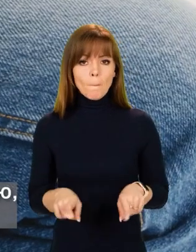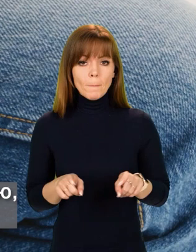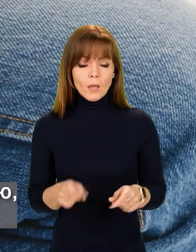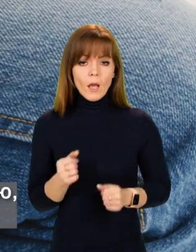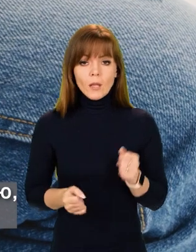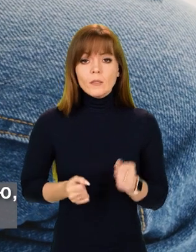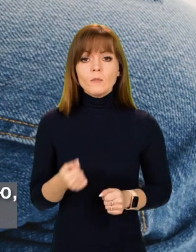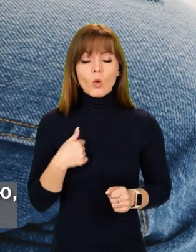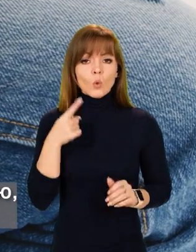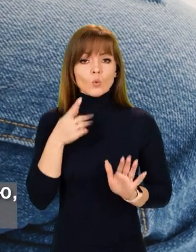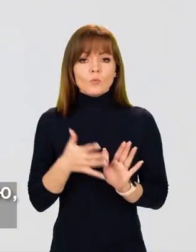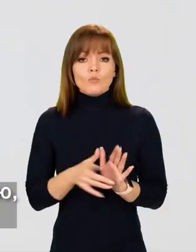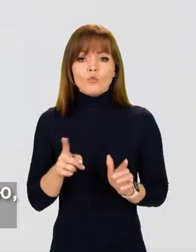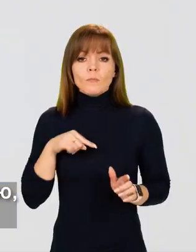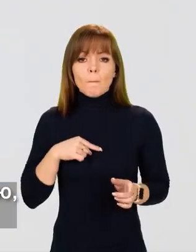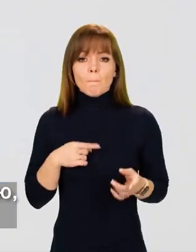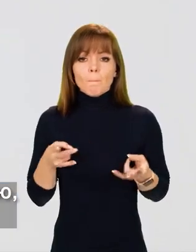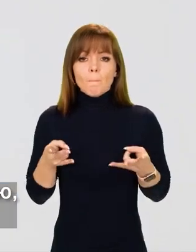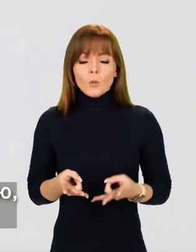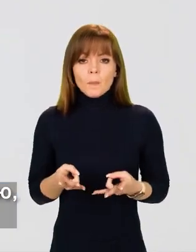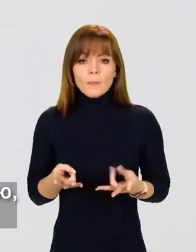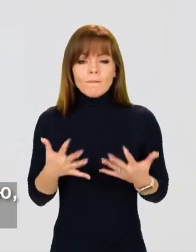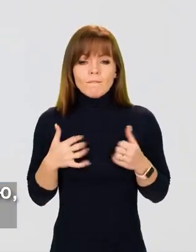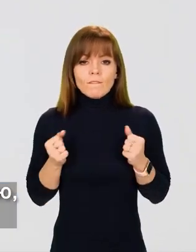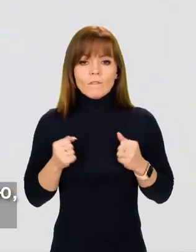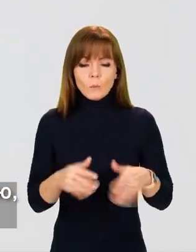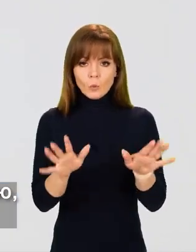Через силу почала бігати, тому що я розумію, що мені якось потрібно